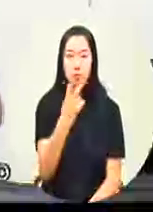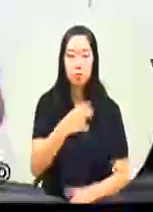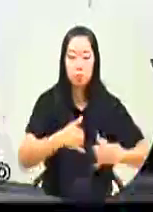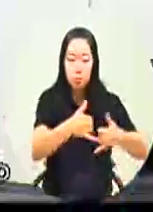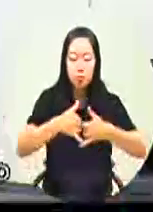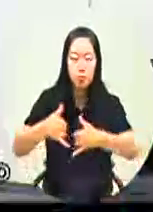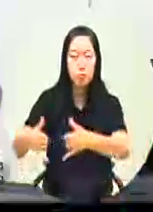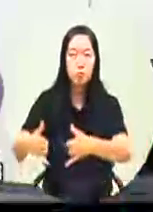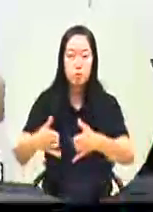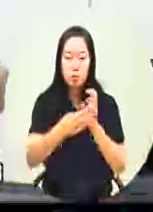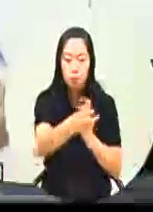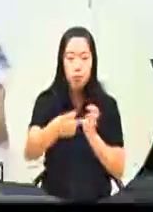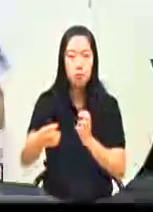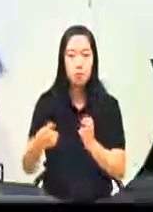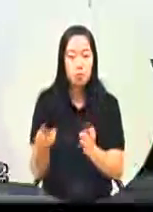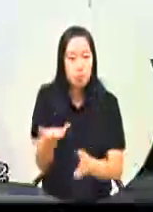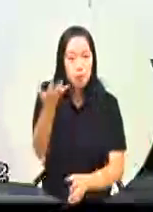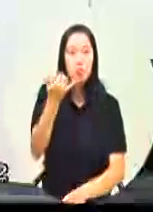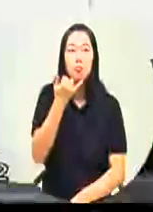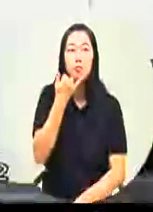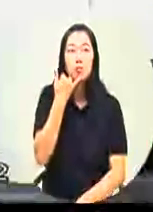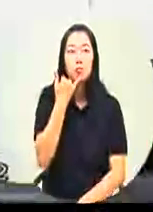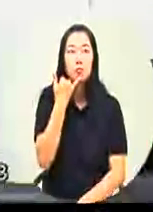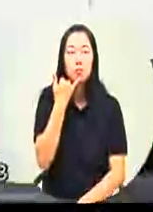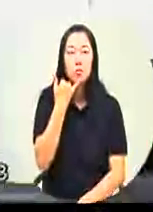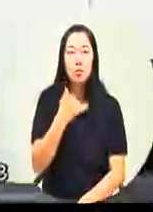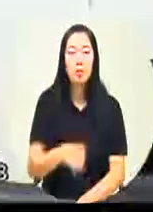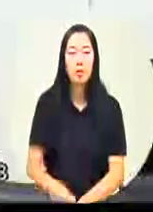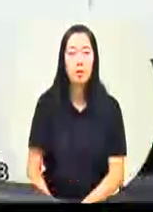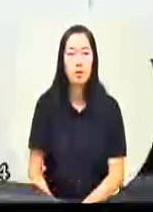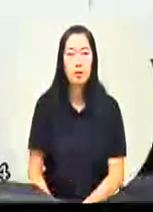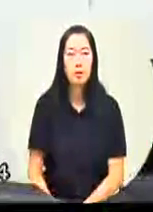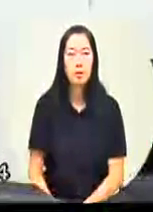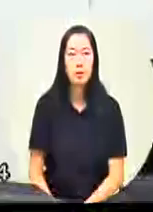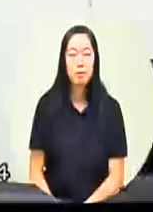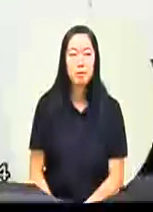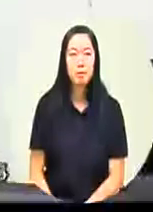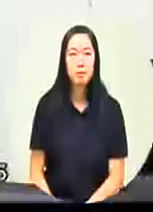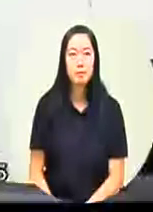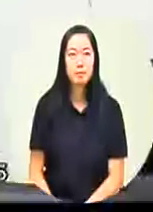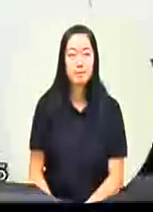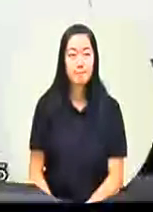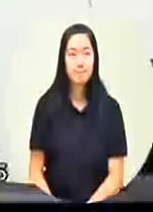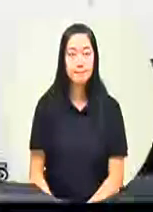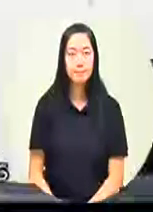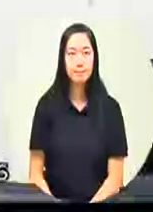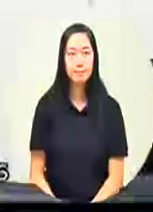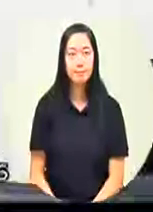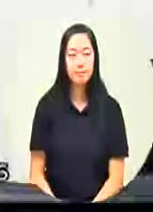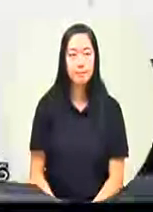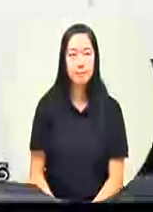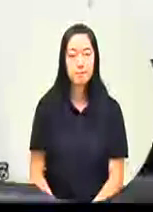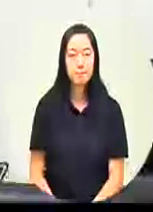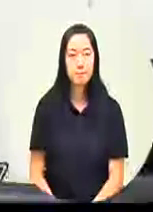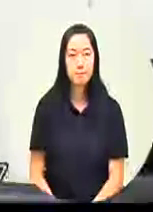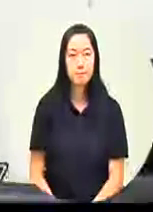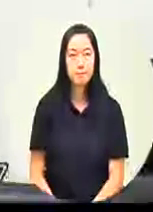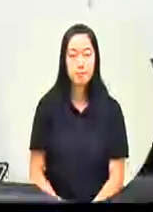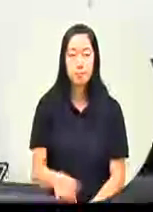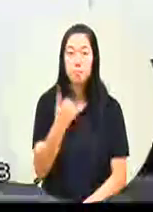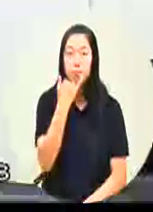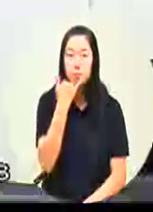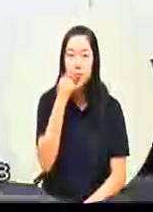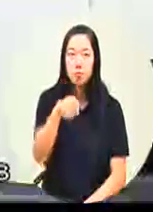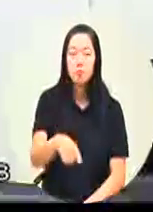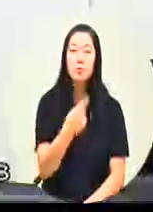的应该广阔好好的在那边可以有红灯右